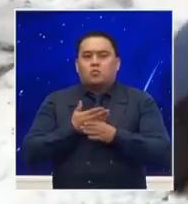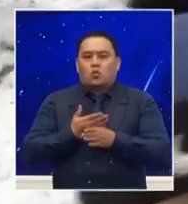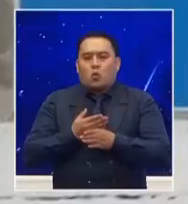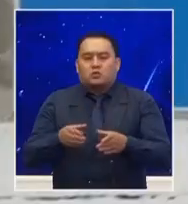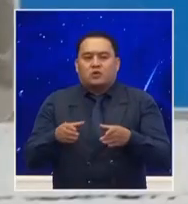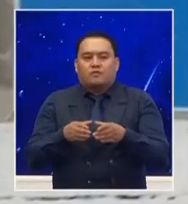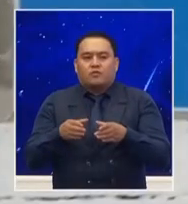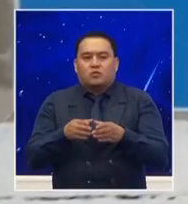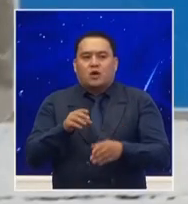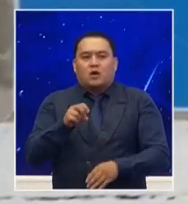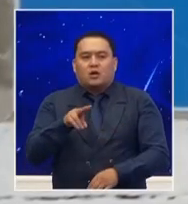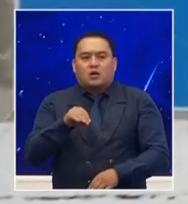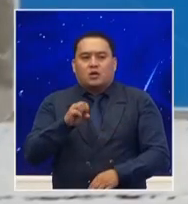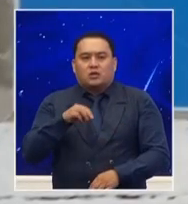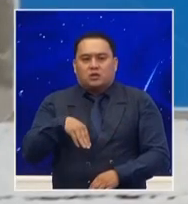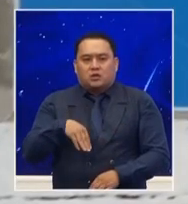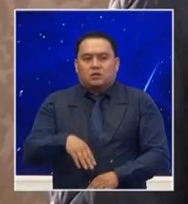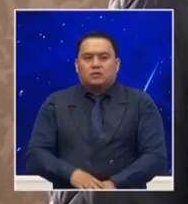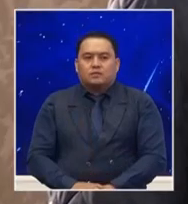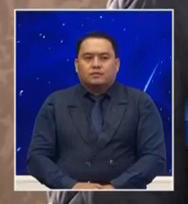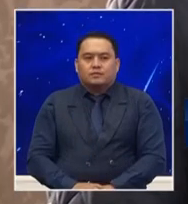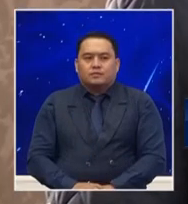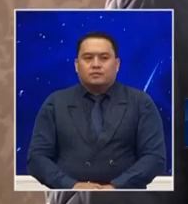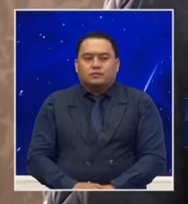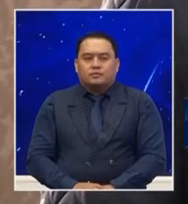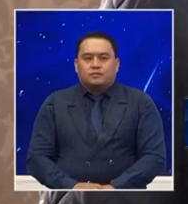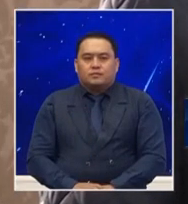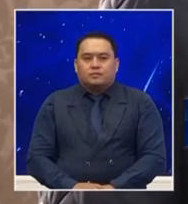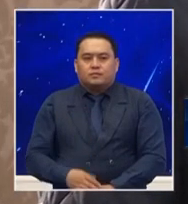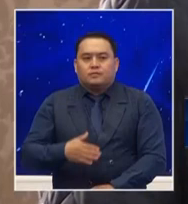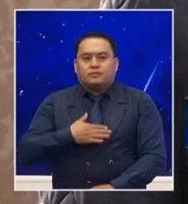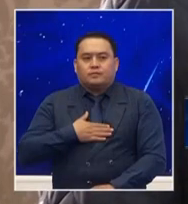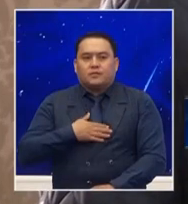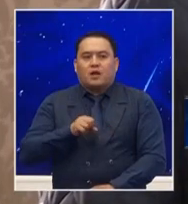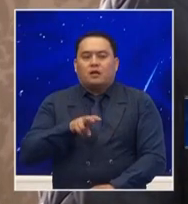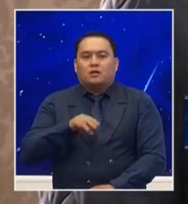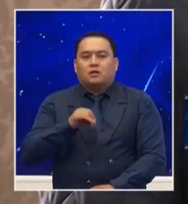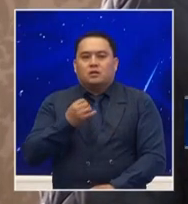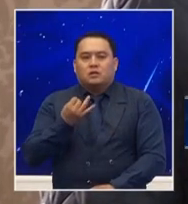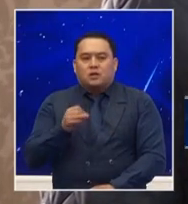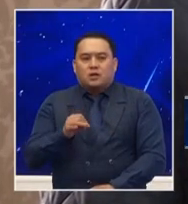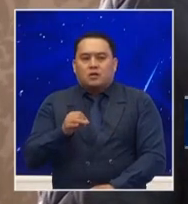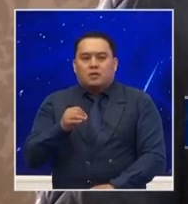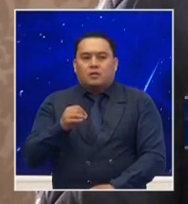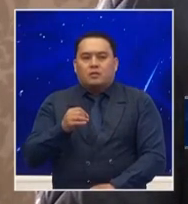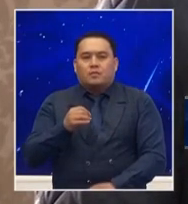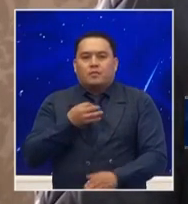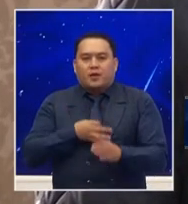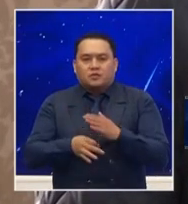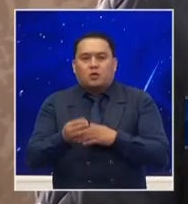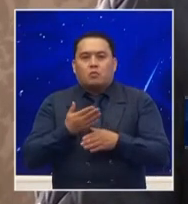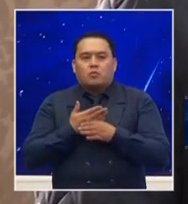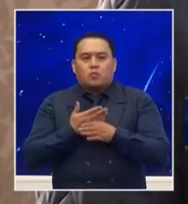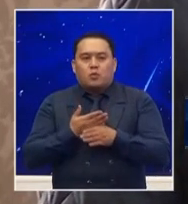протянул благотворительный фонд «Харикет». Нуждающуюся семью Туктубаева Алтынай нам подсказала